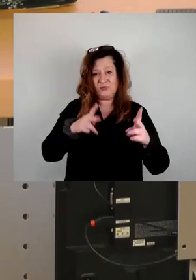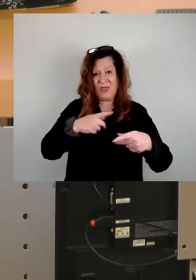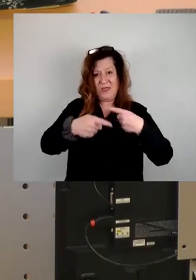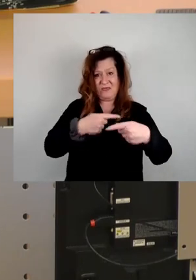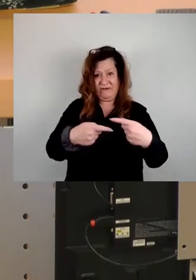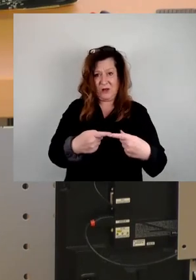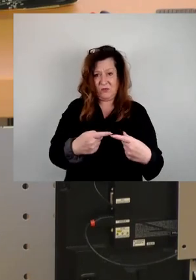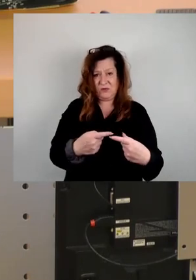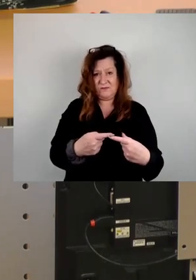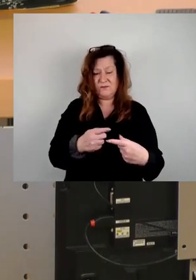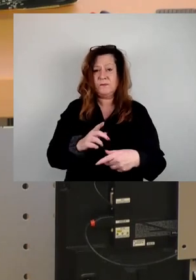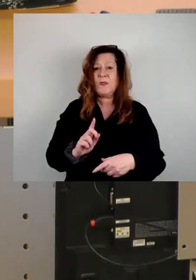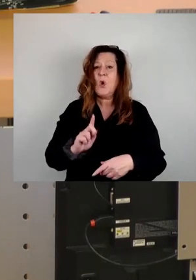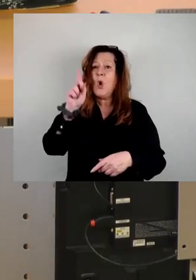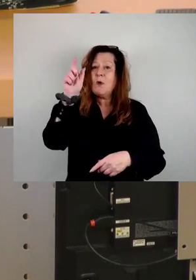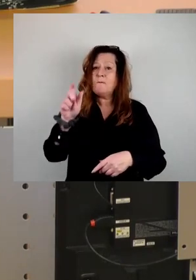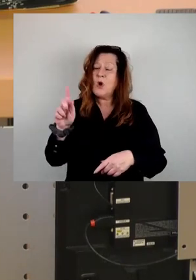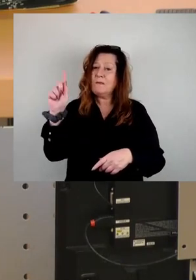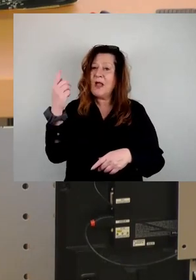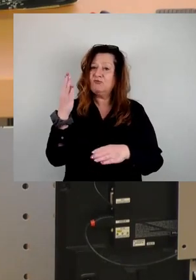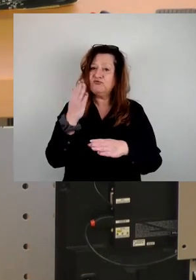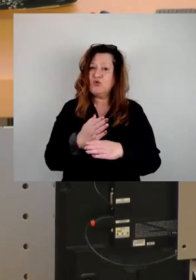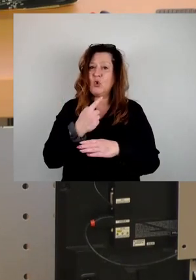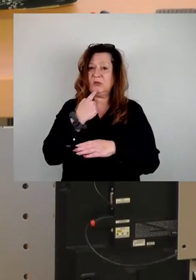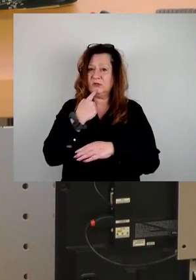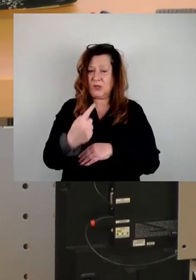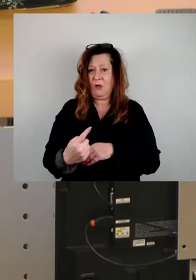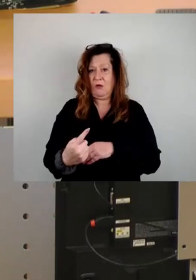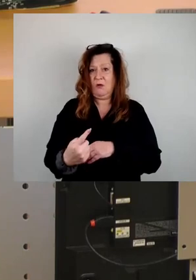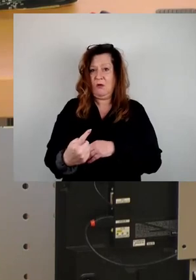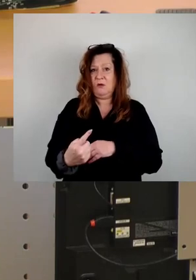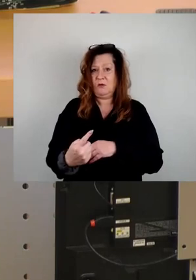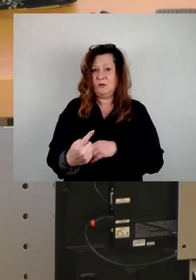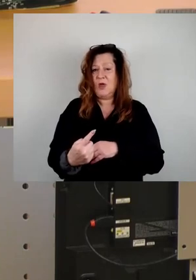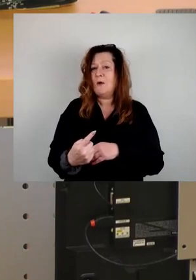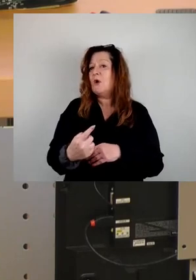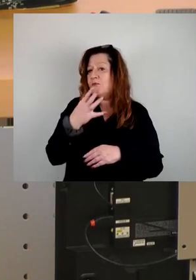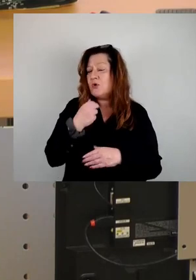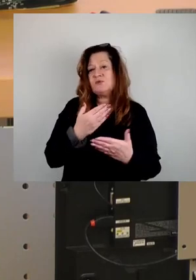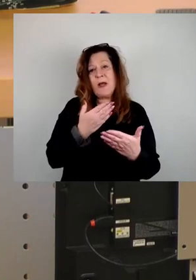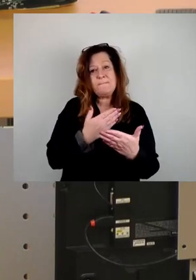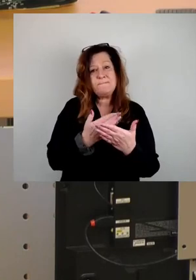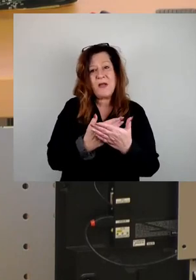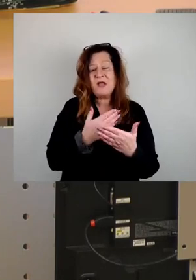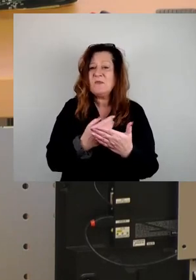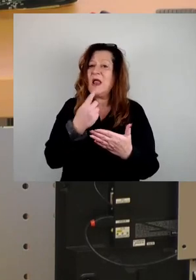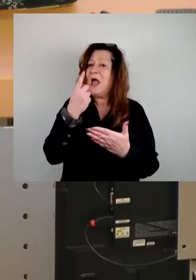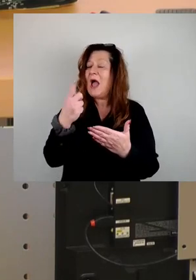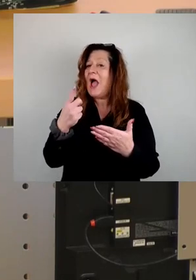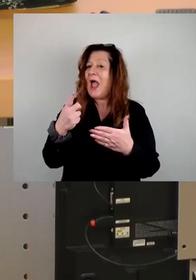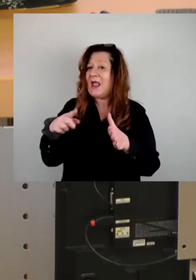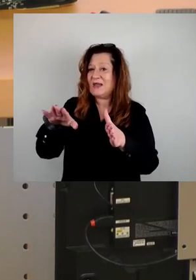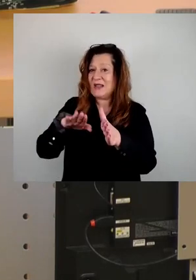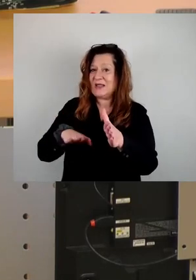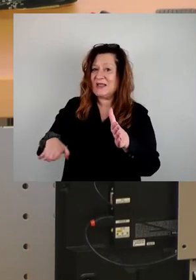Der Oberbürgermeister hat schon darauf hingewiesen. Ich möchte nur noch mal so beispielhaft ein Areal hervorheben, nämlich den